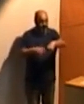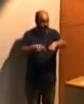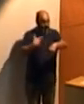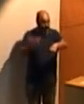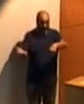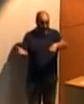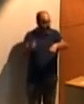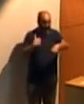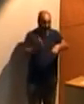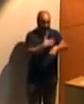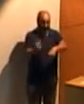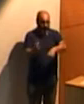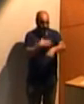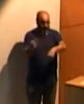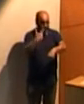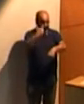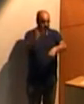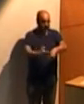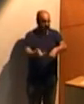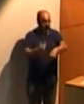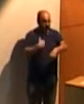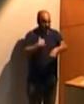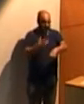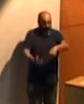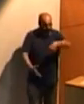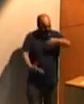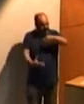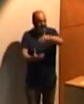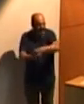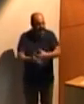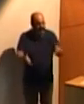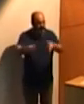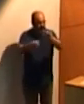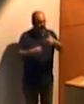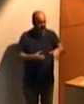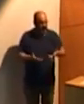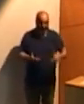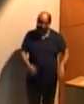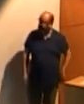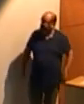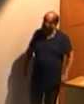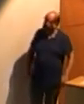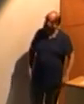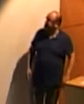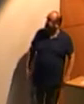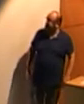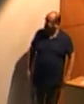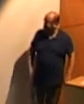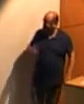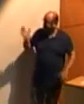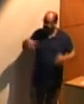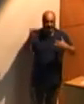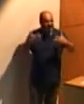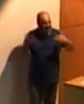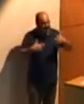ce qui moralement va l'humaniser en prenant part à cette création est alors la question donc je passe là l'injonction